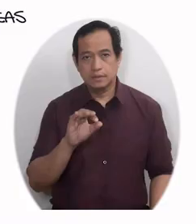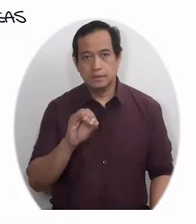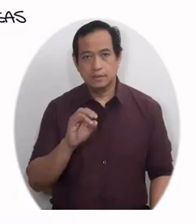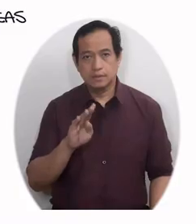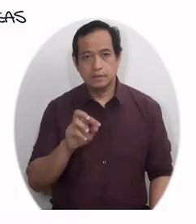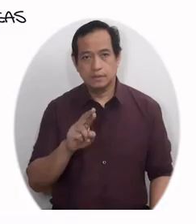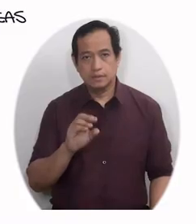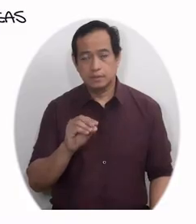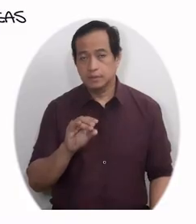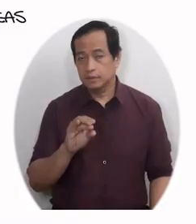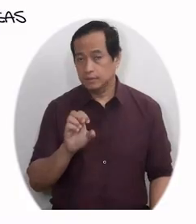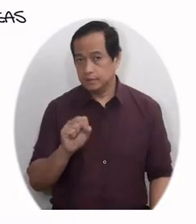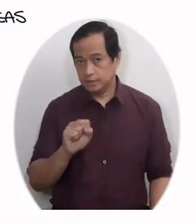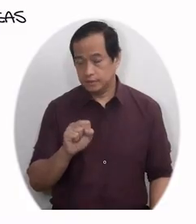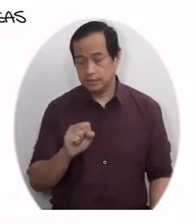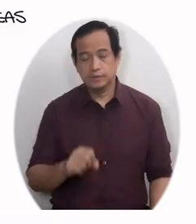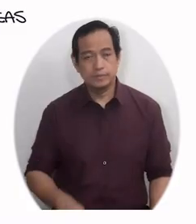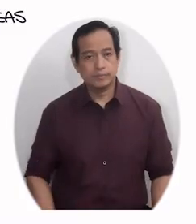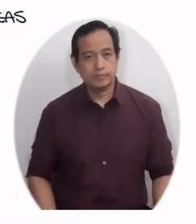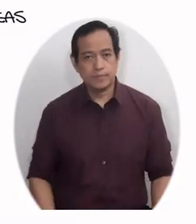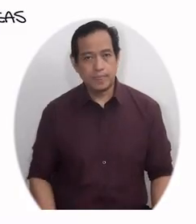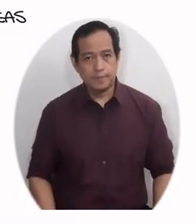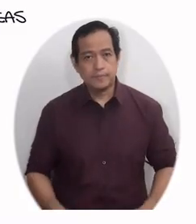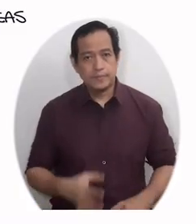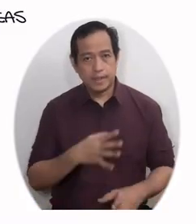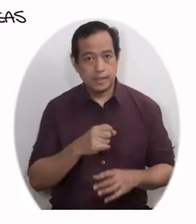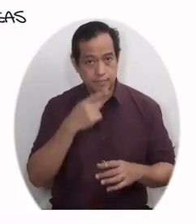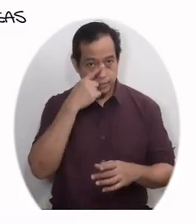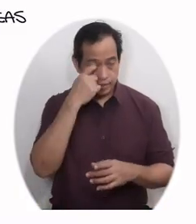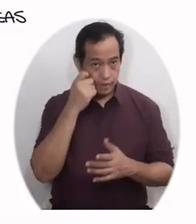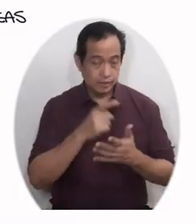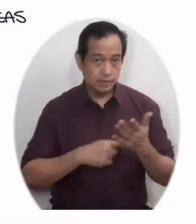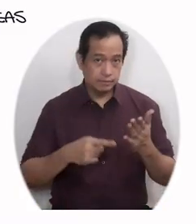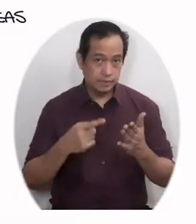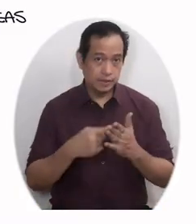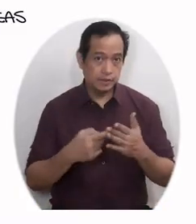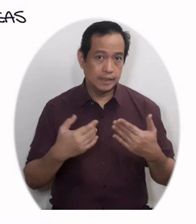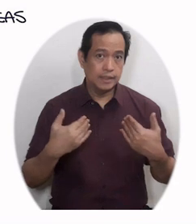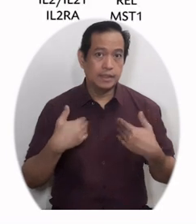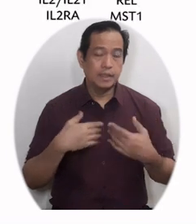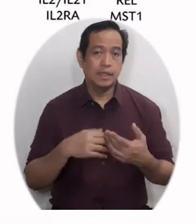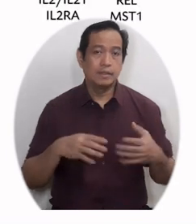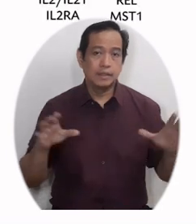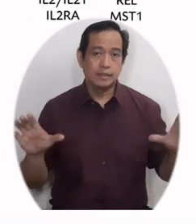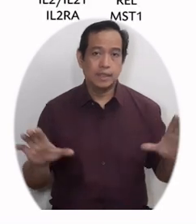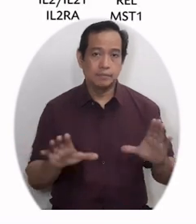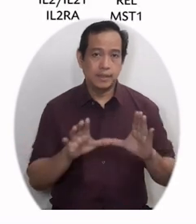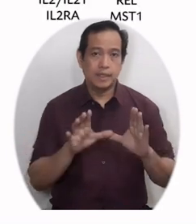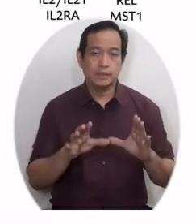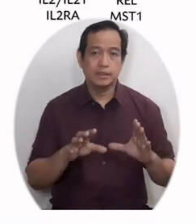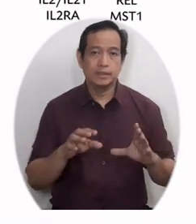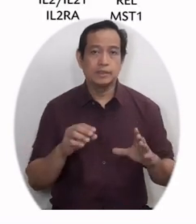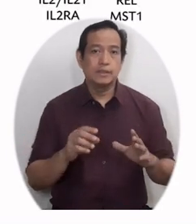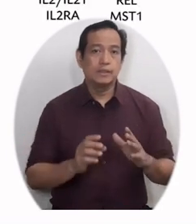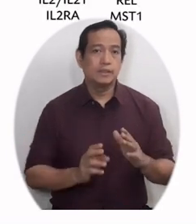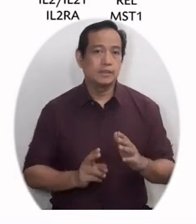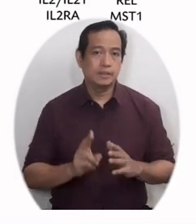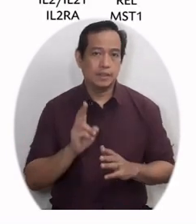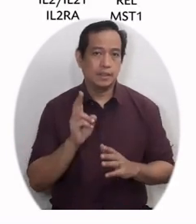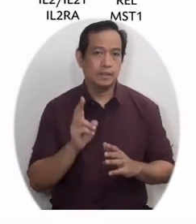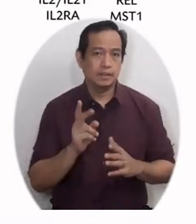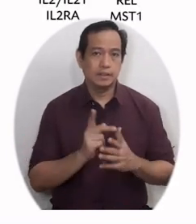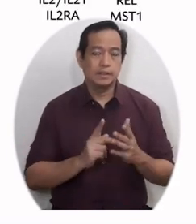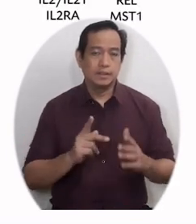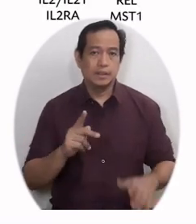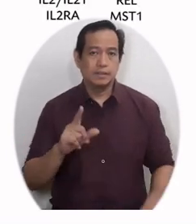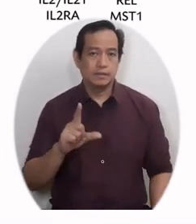or scarring, no? At dahil dito, nagkakaroon ng pagbabara dun sa katas ng